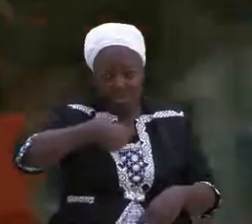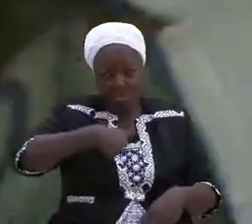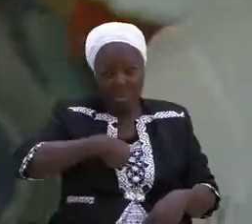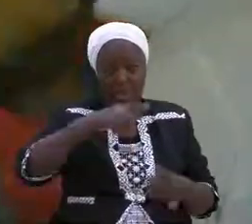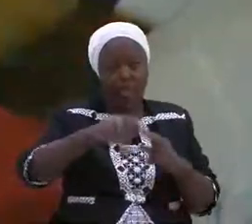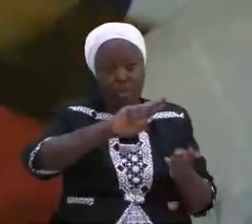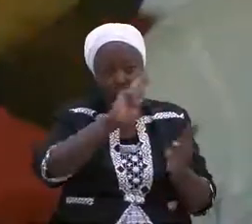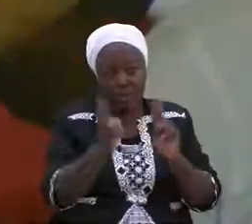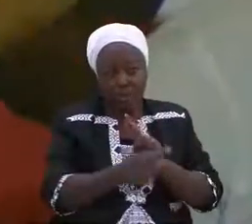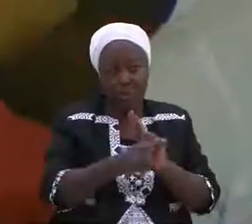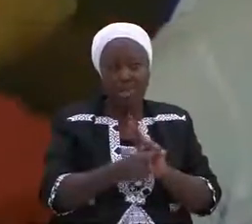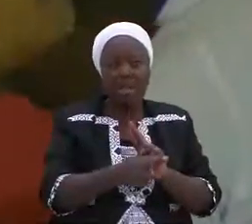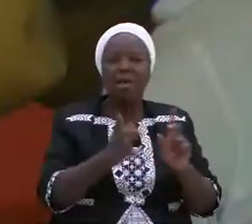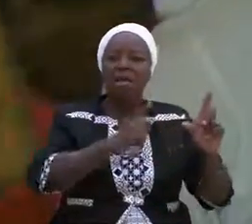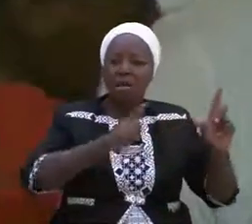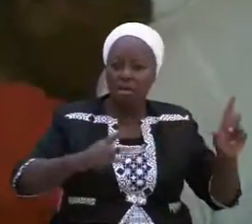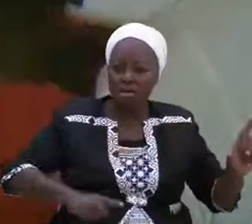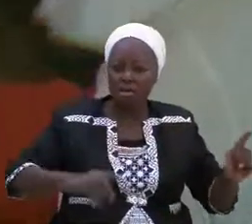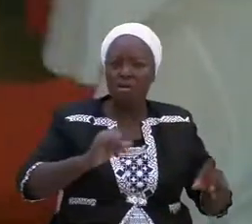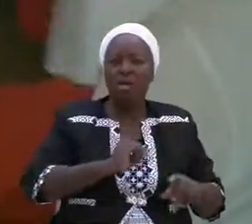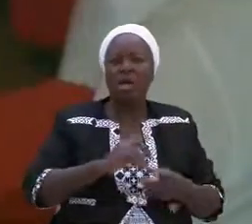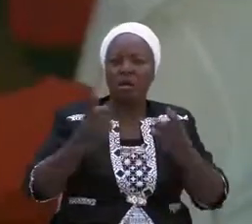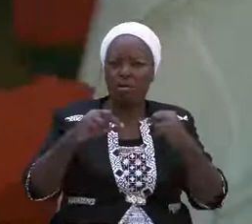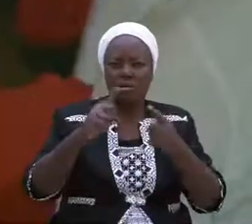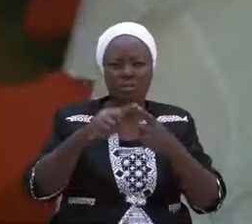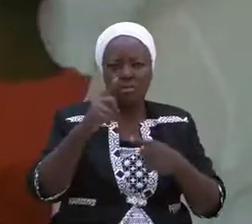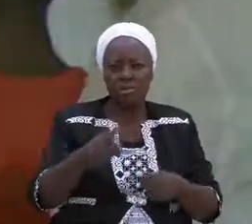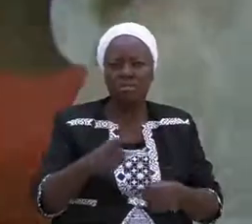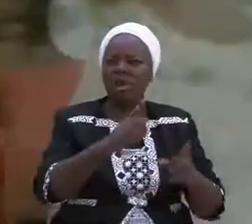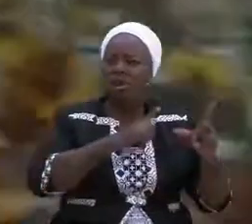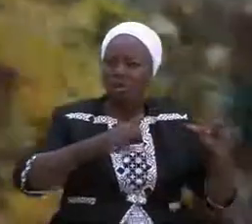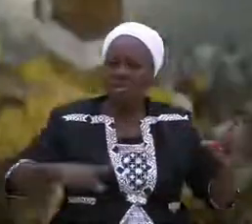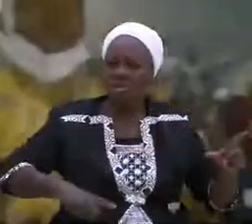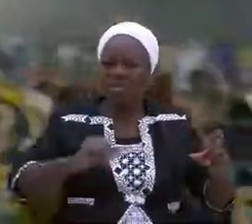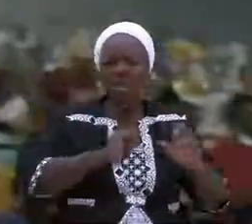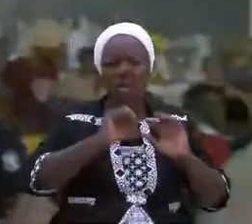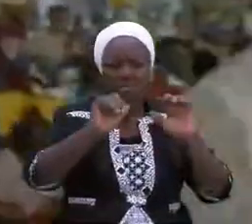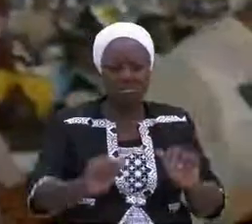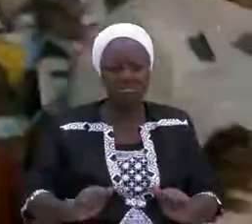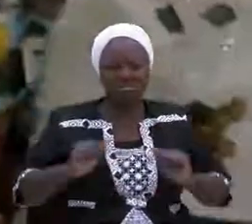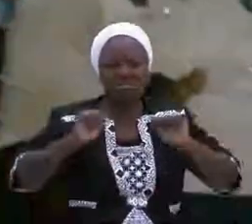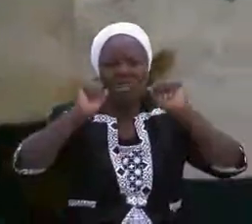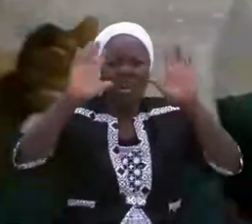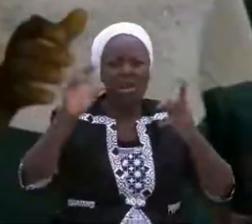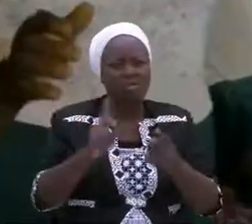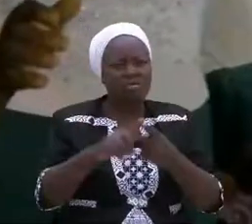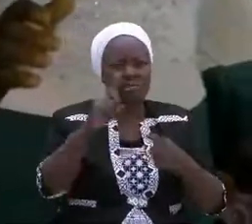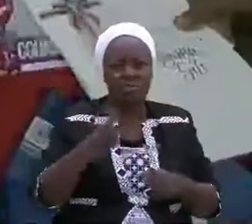repentir. Seigneur, je viens à toi. Seigneur, je m'abandonne à toi.